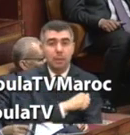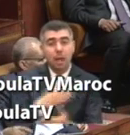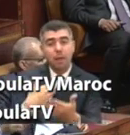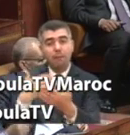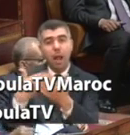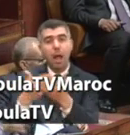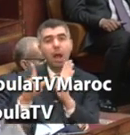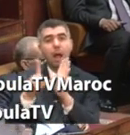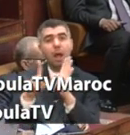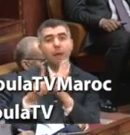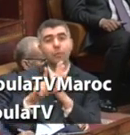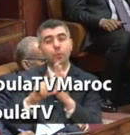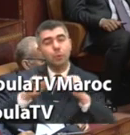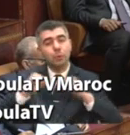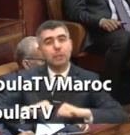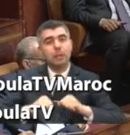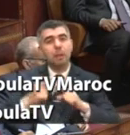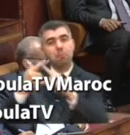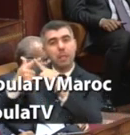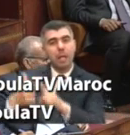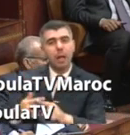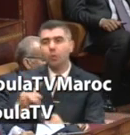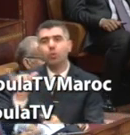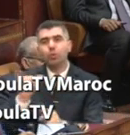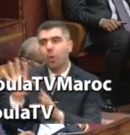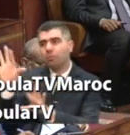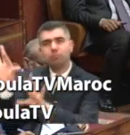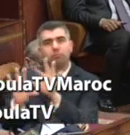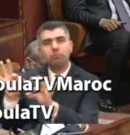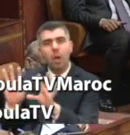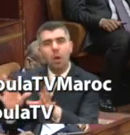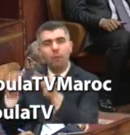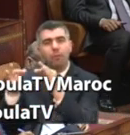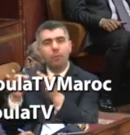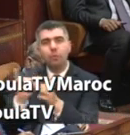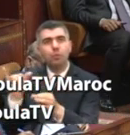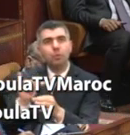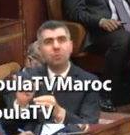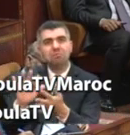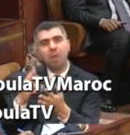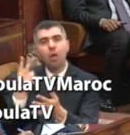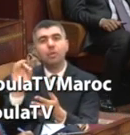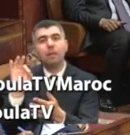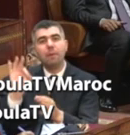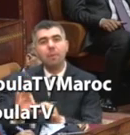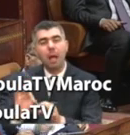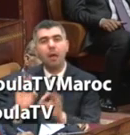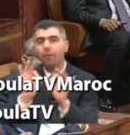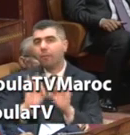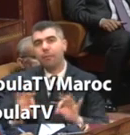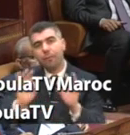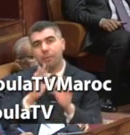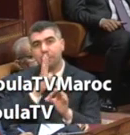الأخير. شنو اللي حد الآن استوعبتوا منه؟ راه ما استوعبتوا منه لحد الآن حتى 20%. سيد